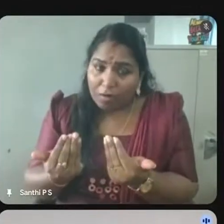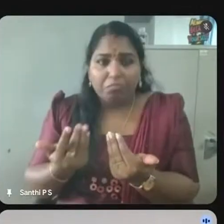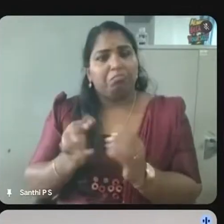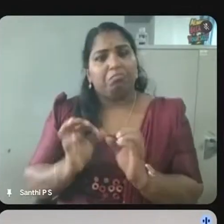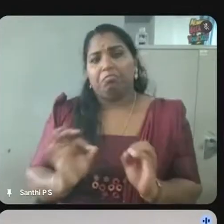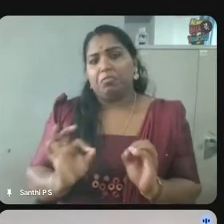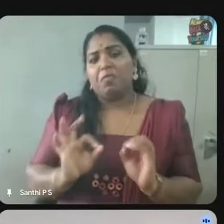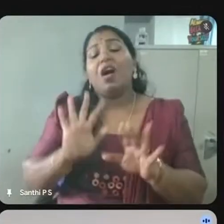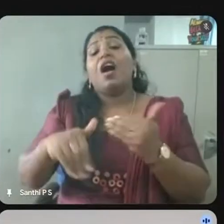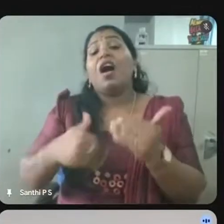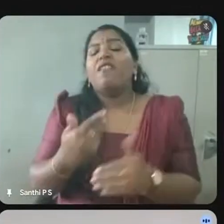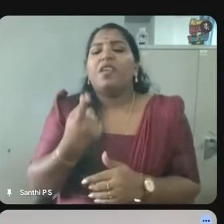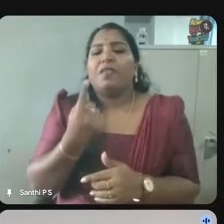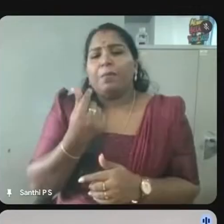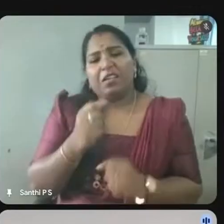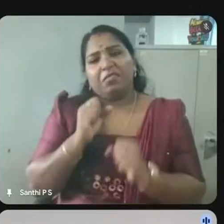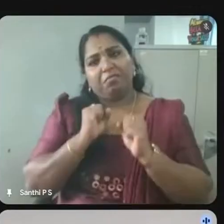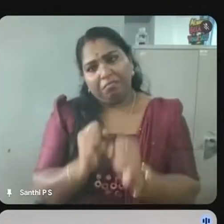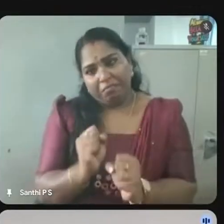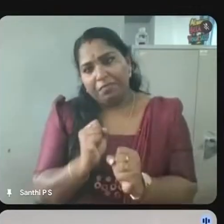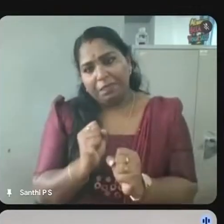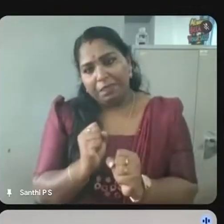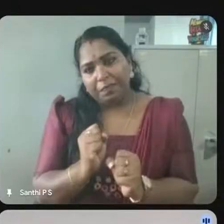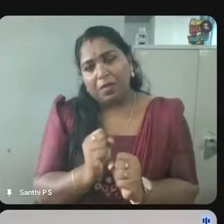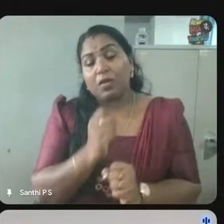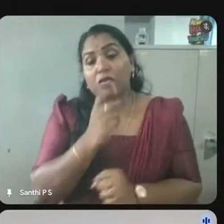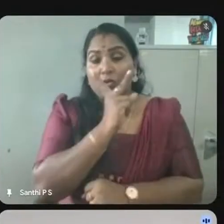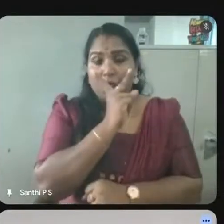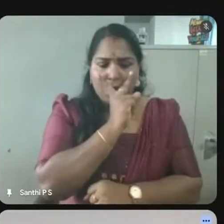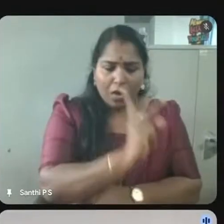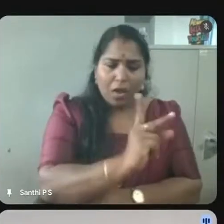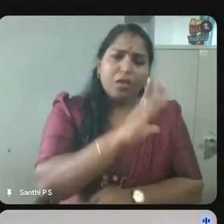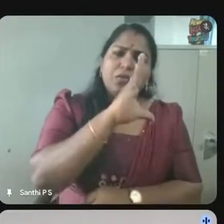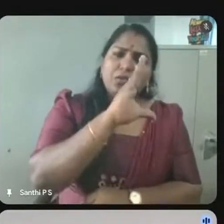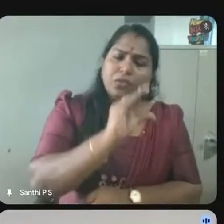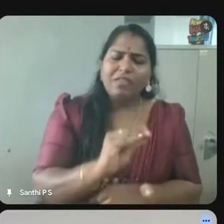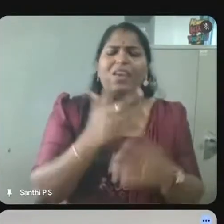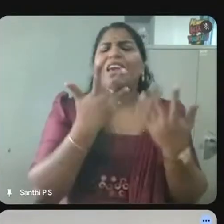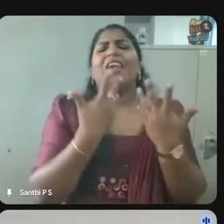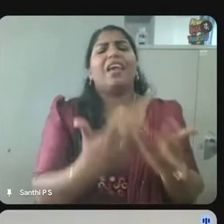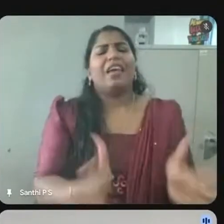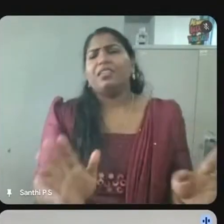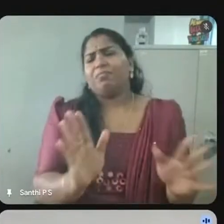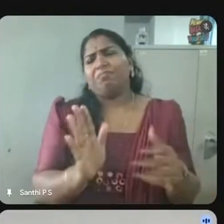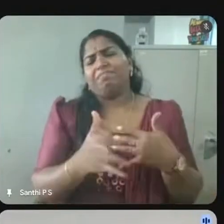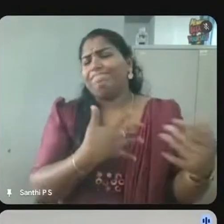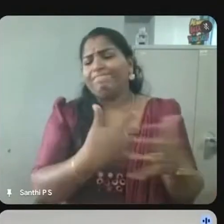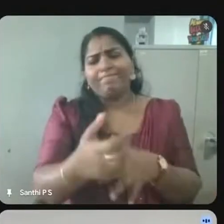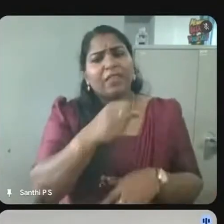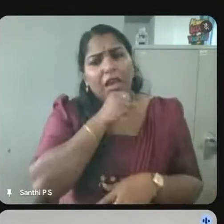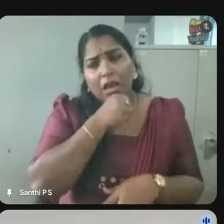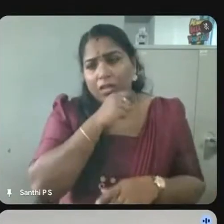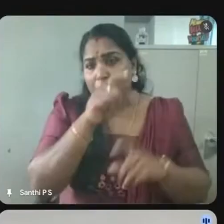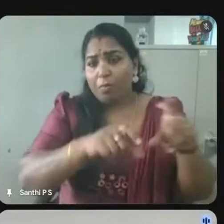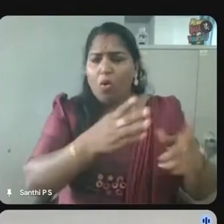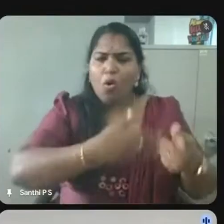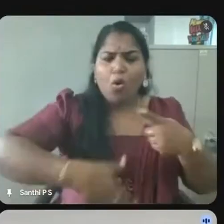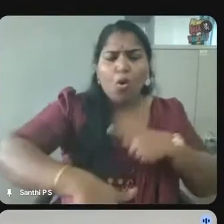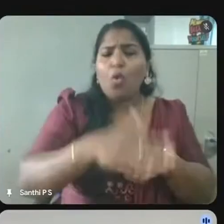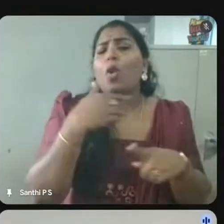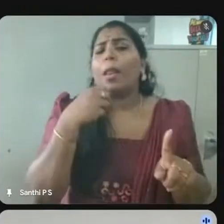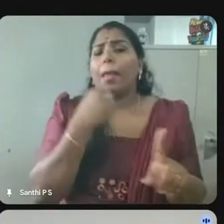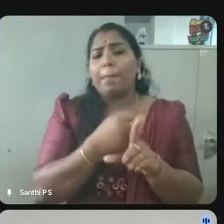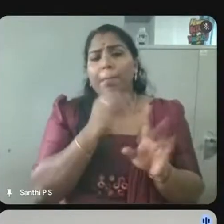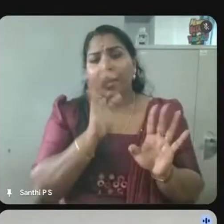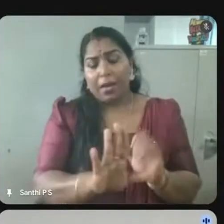ഉണ്ടാക്കുന്നത് എന്നുള്ളത് നമ്മൾ ആലോചിക്കുമ്പോഴും ഈ കാഴ്ചക്കുറവ് എല്ലാ പ്രായത്തിലുള്ള ആളുകളെയും ബാധിക്കുന്നുണ്ട്. പക്ഷേ 50